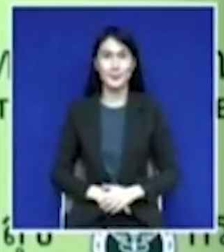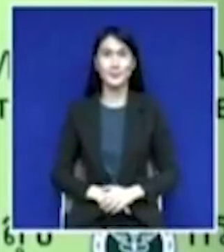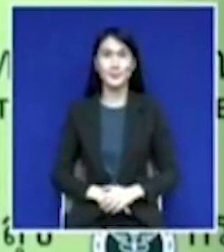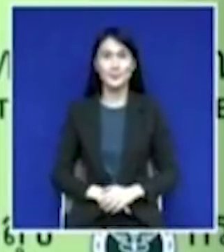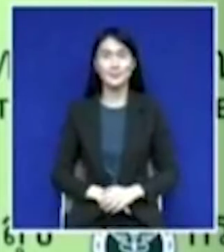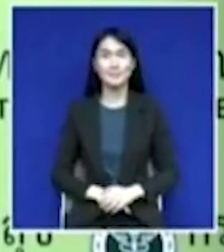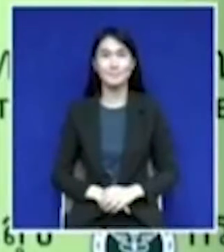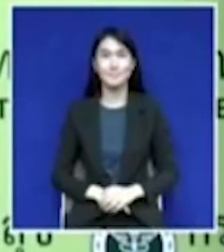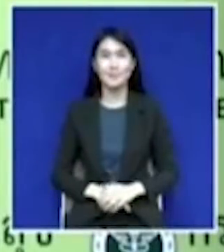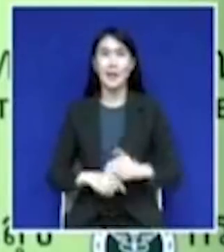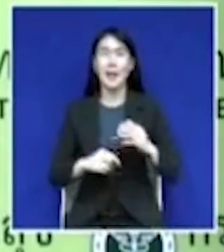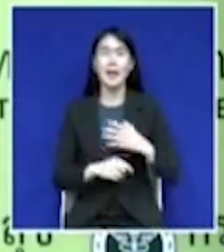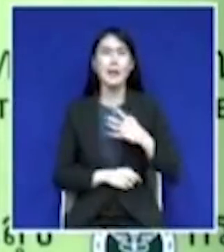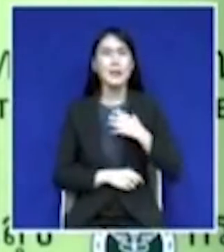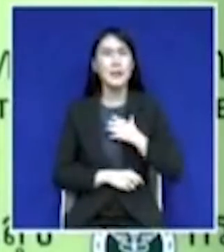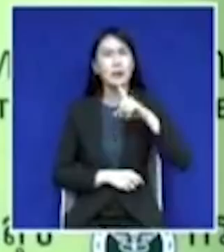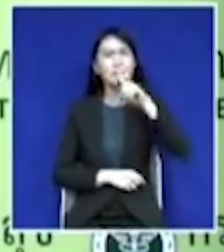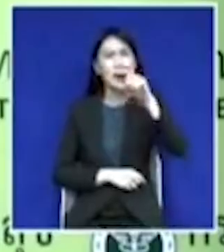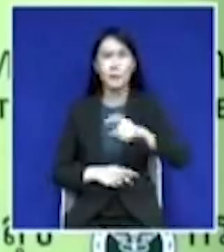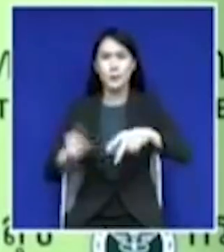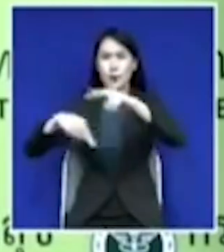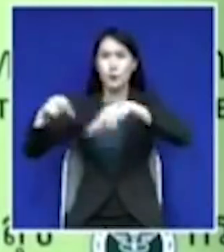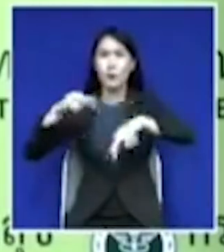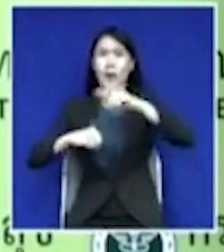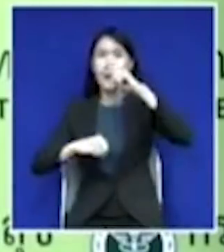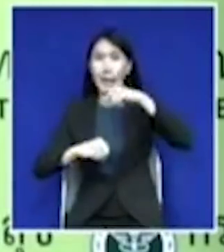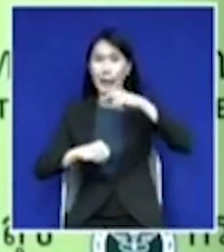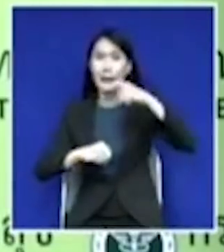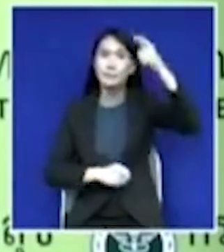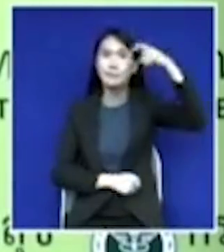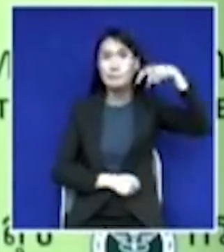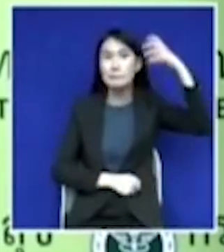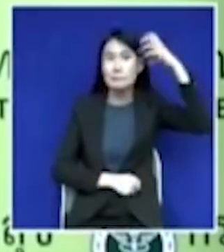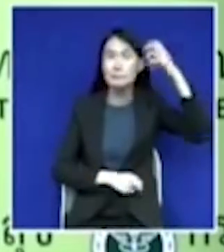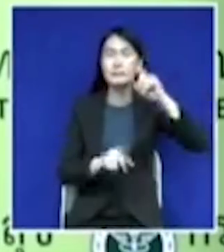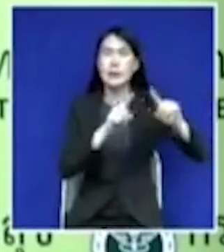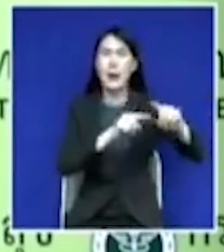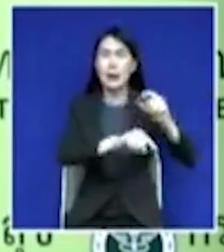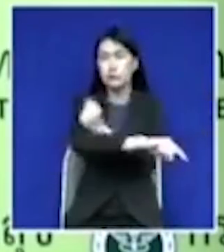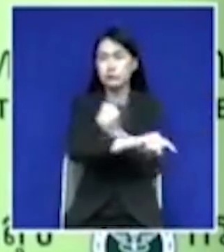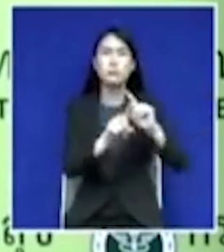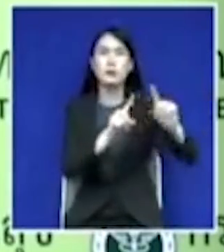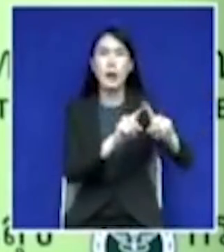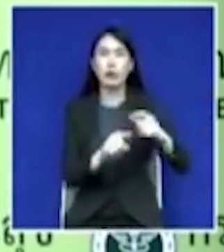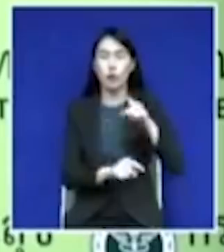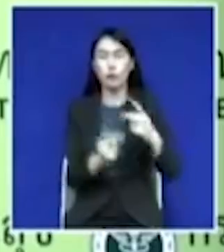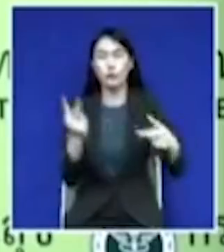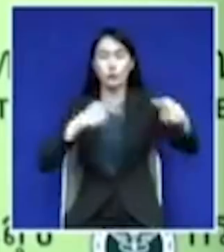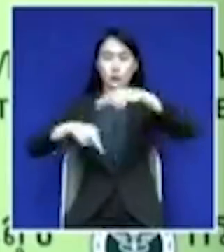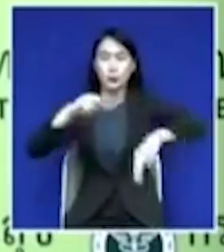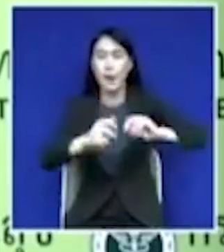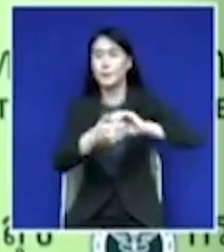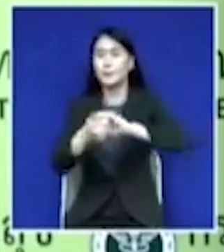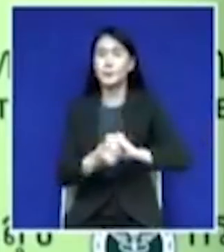ลแรงงานทั้งไทยและแรงงานต่างด้าวนะคะท่านอาจารย์ทวีสินก็ได้เน้นย้ำแล้วว่าเราจะดูแลทุกท่านเป็นอย่างดีนะคะ